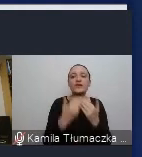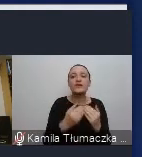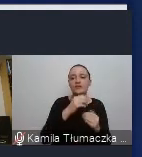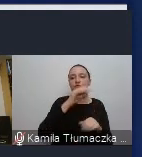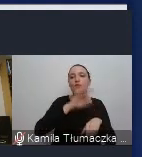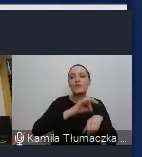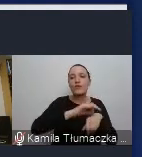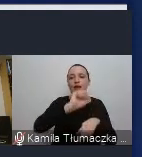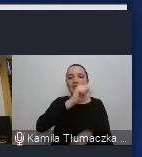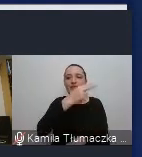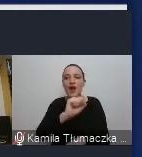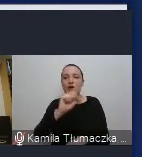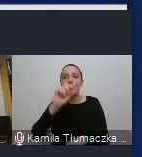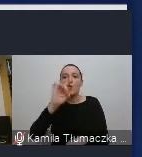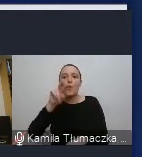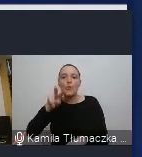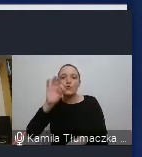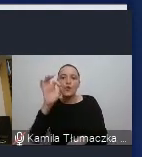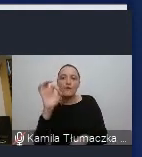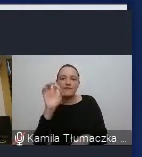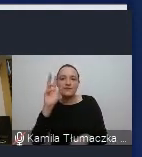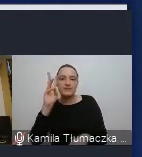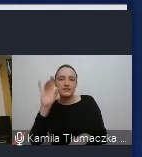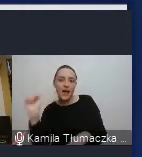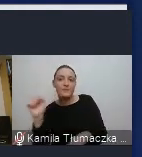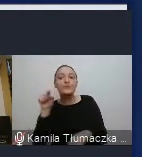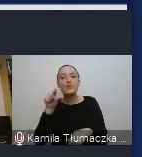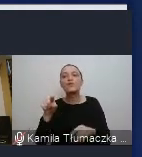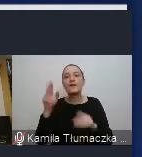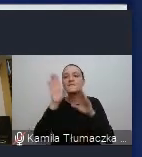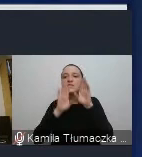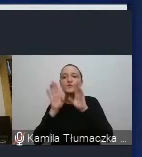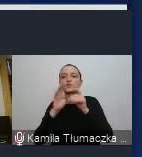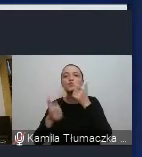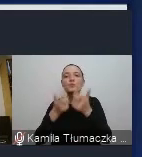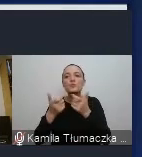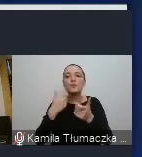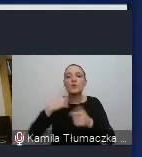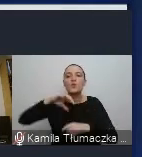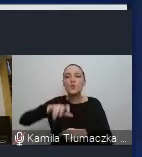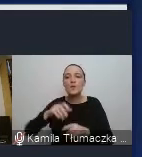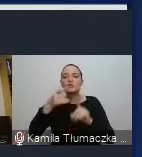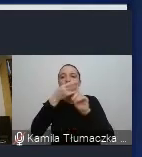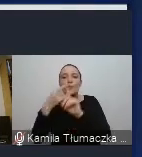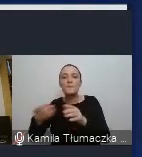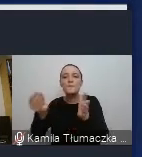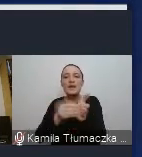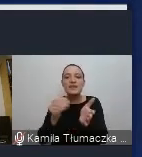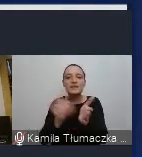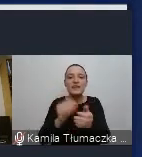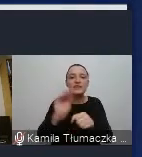Gutowskiej z Uniwersytetu w Kielcach, która utworzyła na Facebooku grupę Zoom w praktyce, w